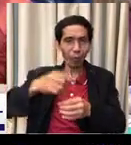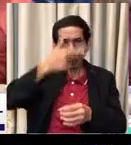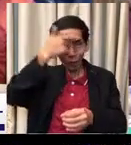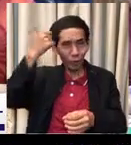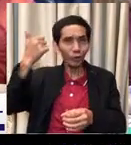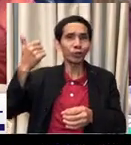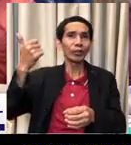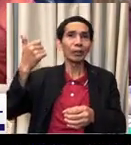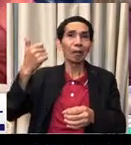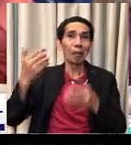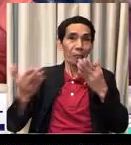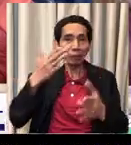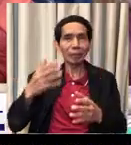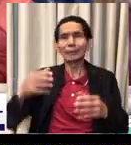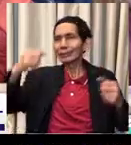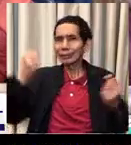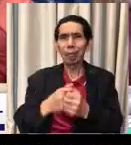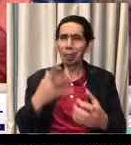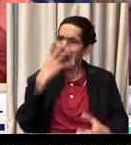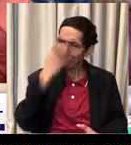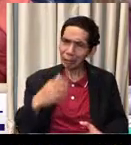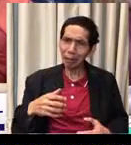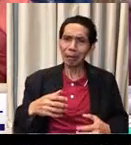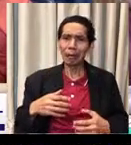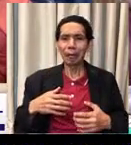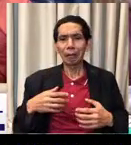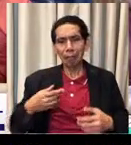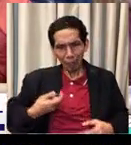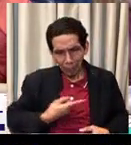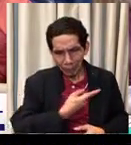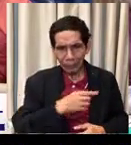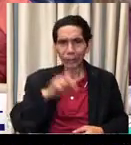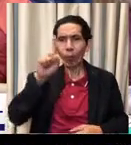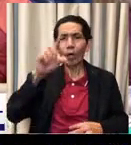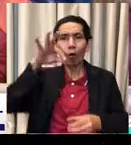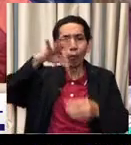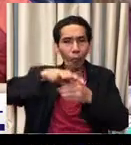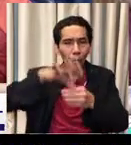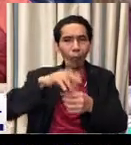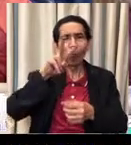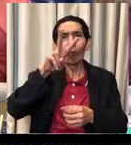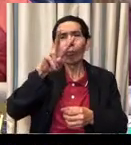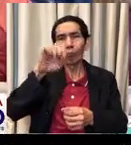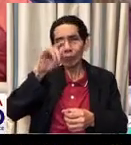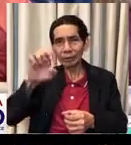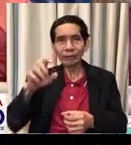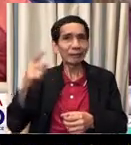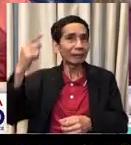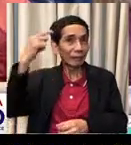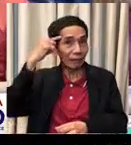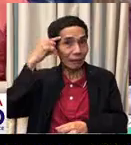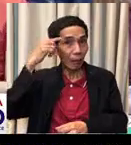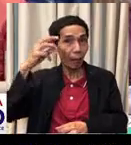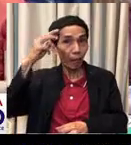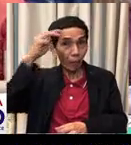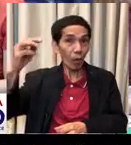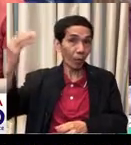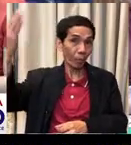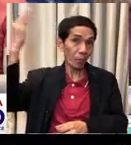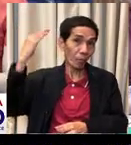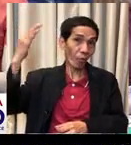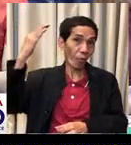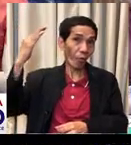nga, baka sayang to, magalit, magtampo. O sayang din to, isang boto. May mga ganun eh, na nakagawian